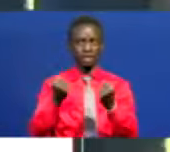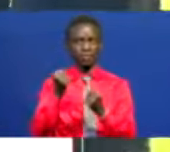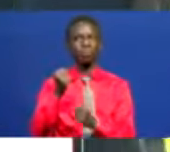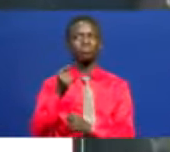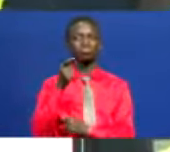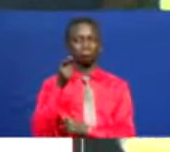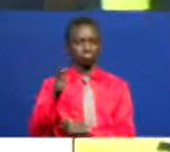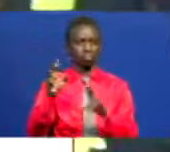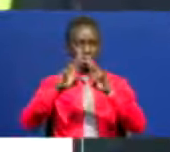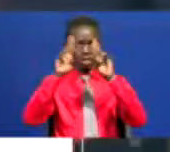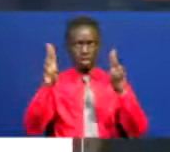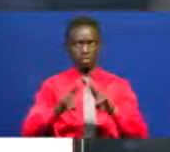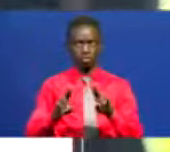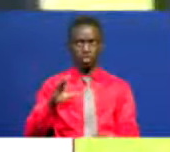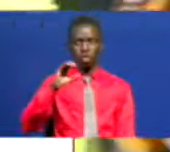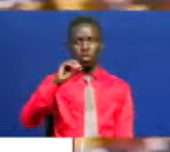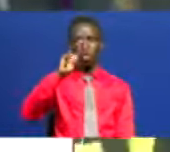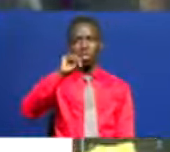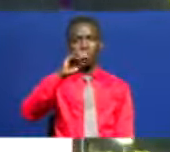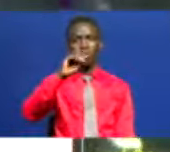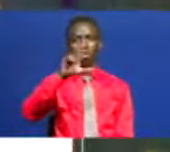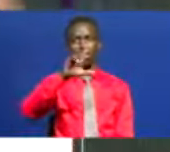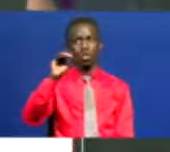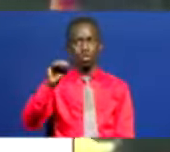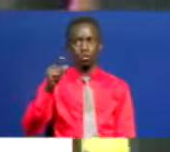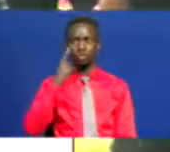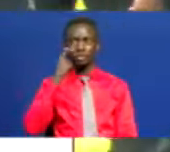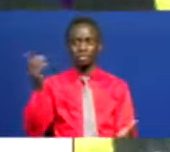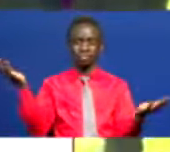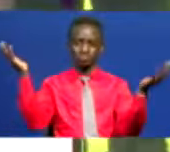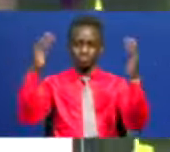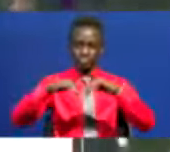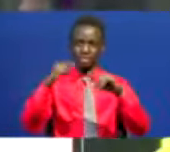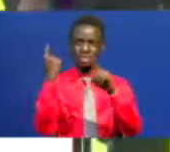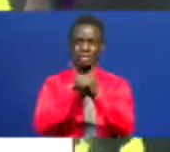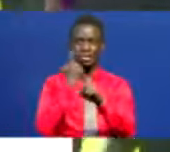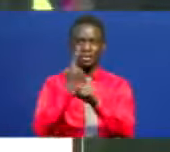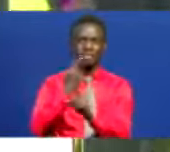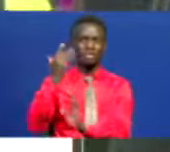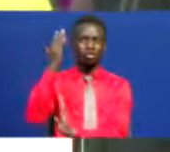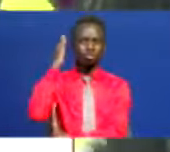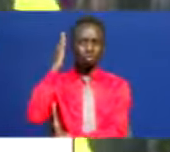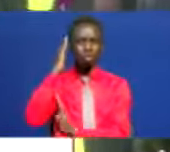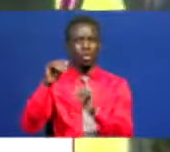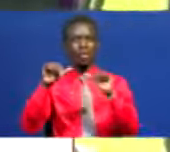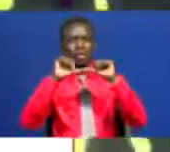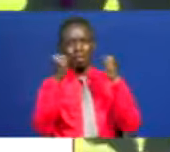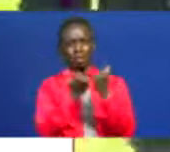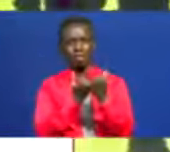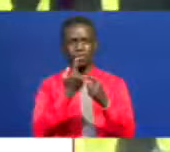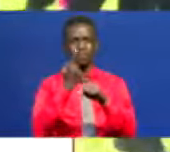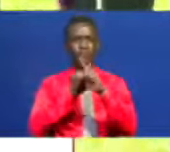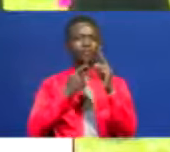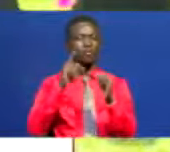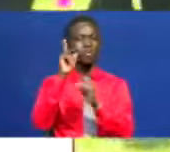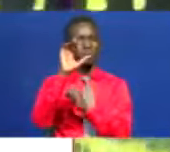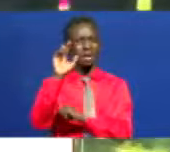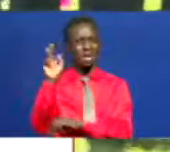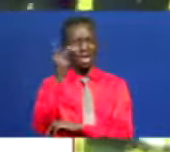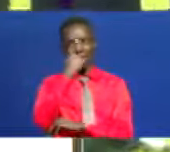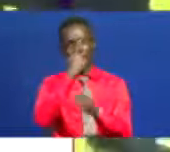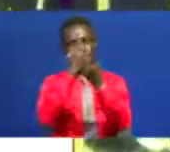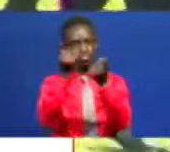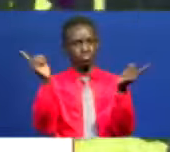aliongoza hafla ya uhamasishaji iliyowaleta pamoja wadau kutoka eneo la magharibi mwa nchi, ambapo alielekeza sharti